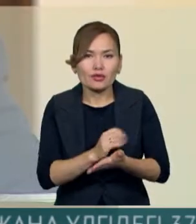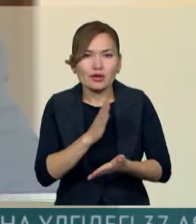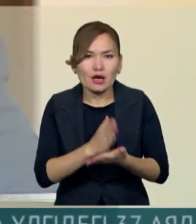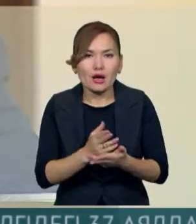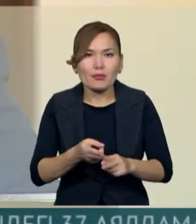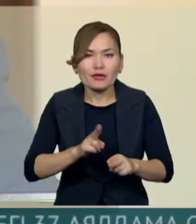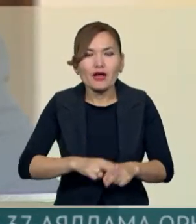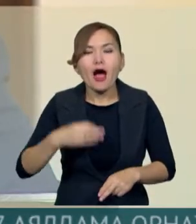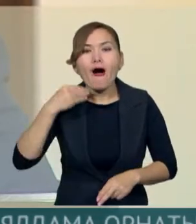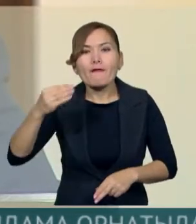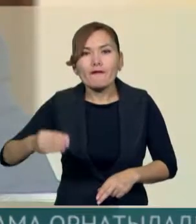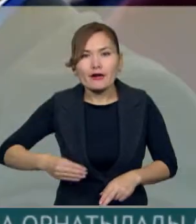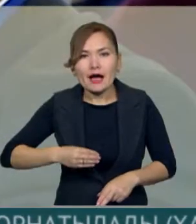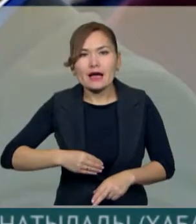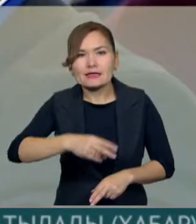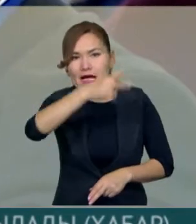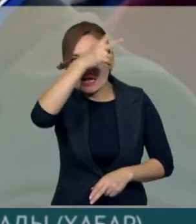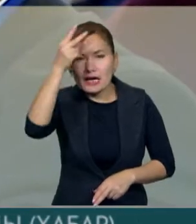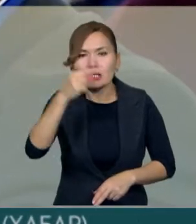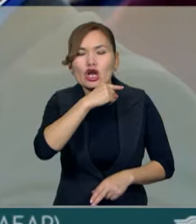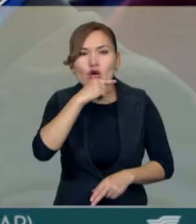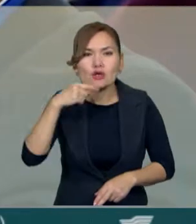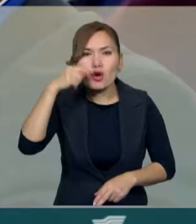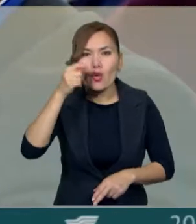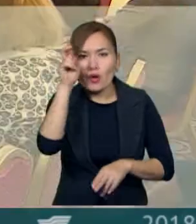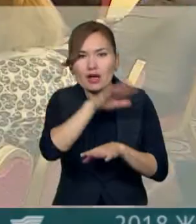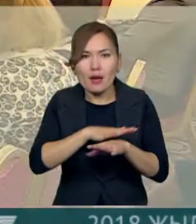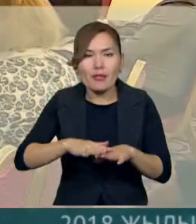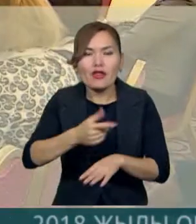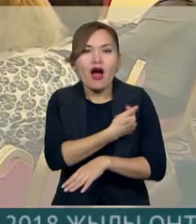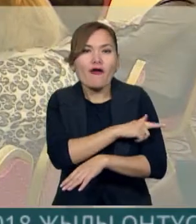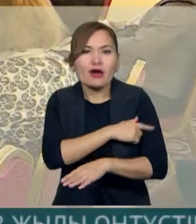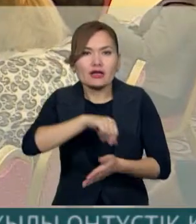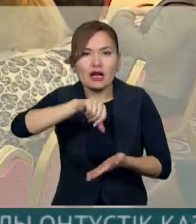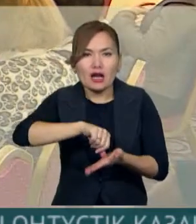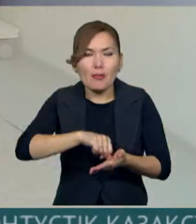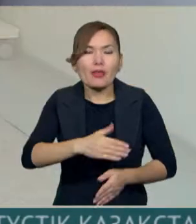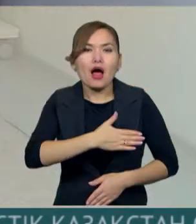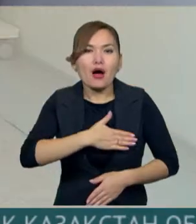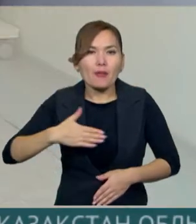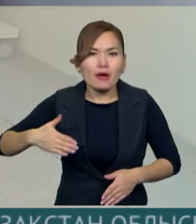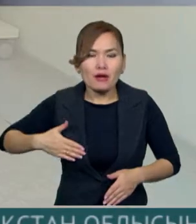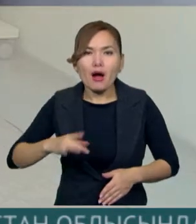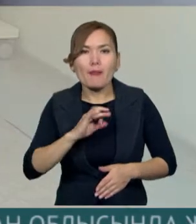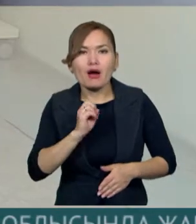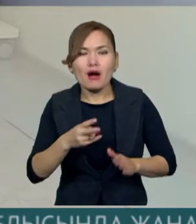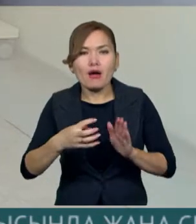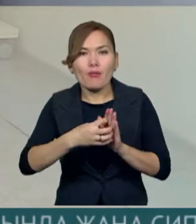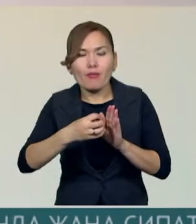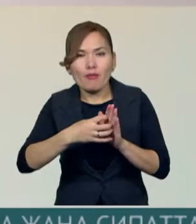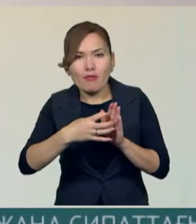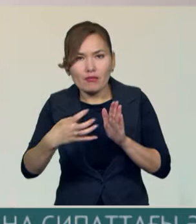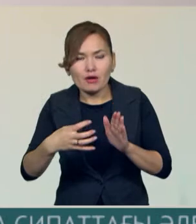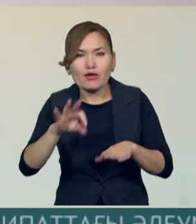Іс-шара аясында Франция, Литва, Ресей, Украина елдері өкілдерінің қатысуымен мамология бойынша онкоскрининг және оқыту